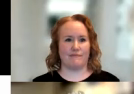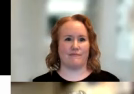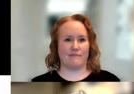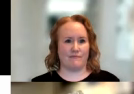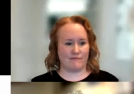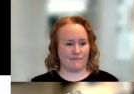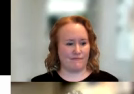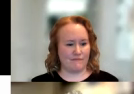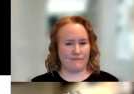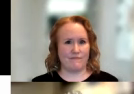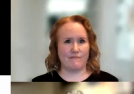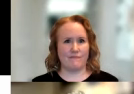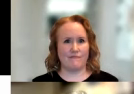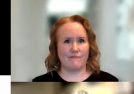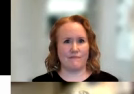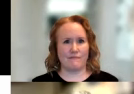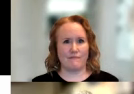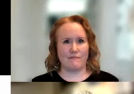Og her samarbeides det bra